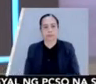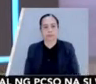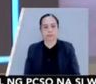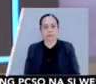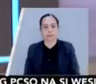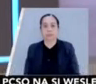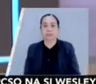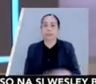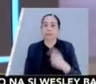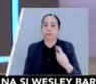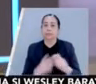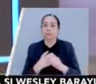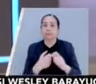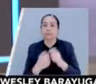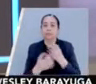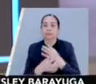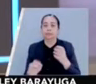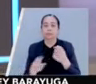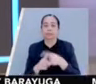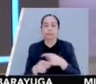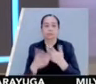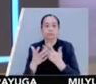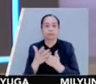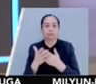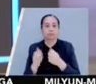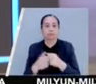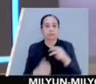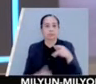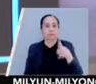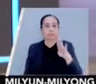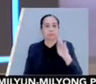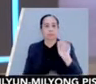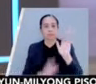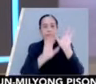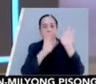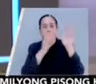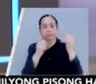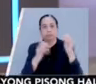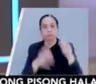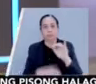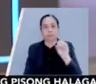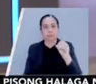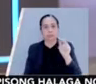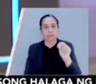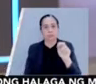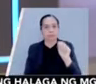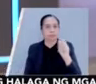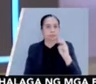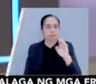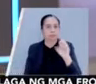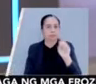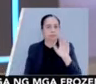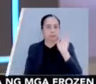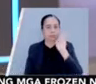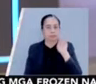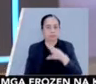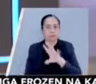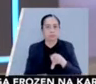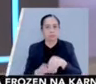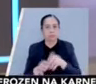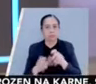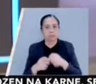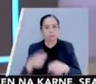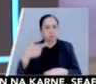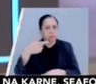Pansamantalang pinalaya sa kulungan ang PBA player na si John Amores at kanyang kapatid na nasangkot sa pamamaril